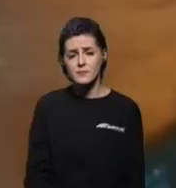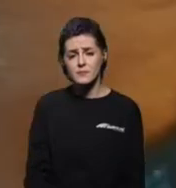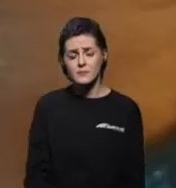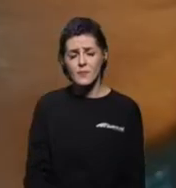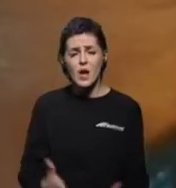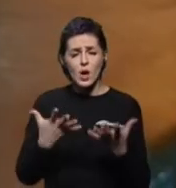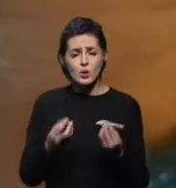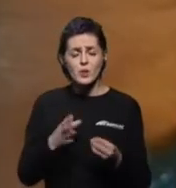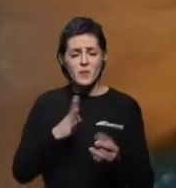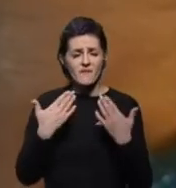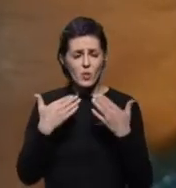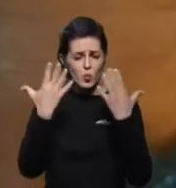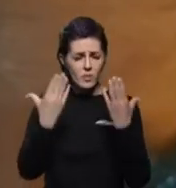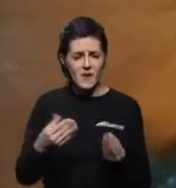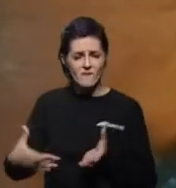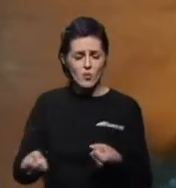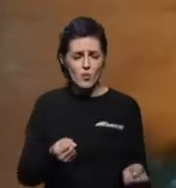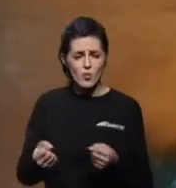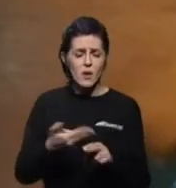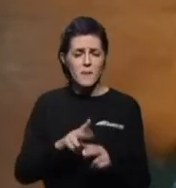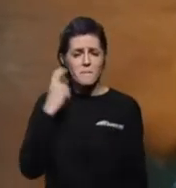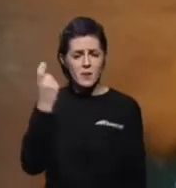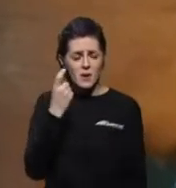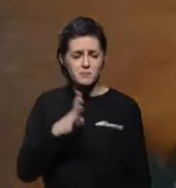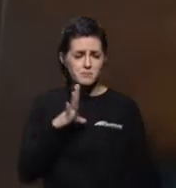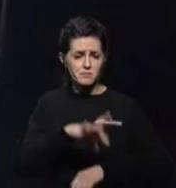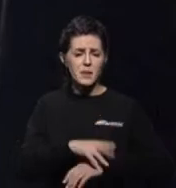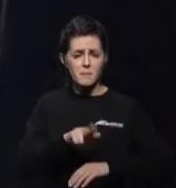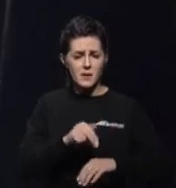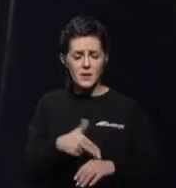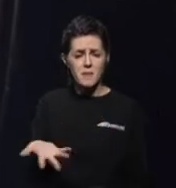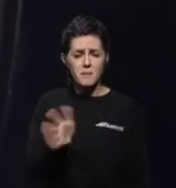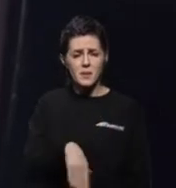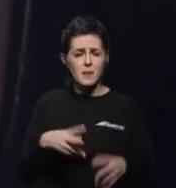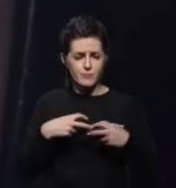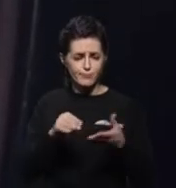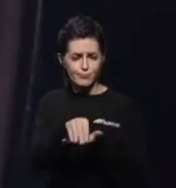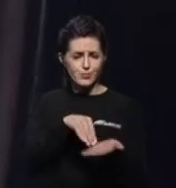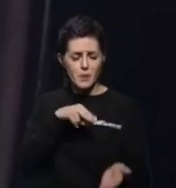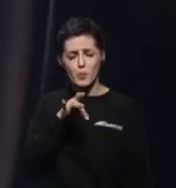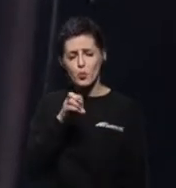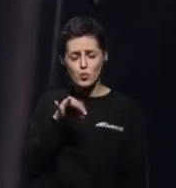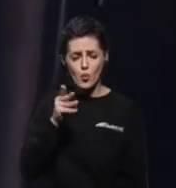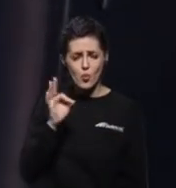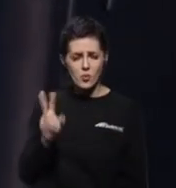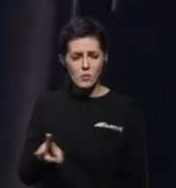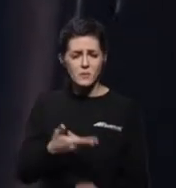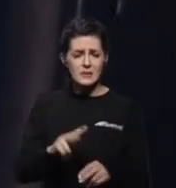Тим часом за вихідні на водіїв з ознаками сп'яніння патрульні склали 5 протоколів. 3 випадки виявили у